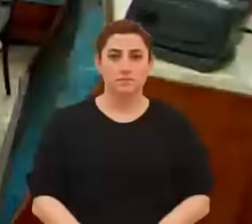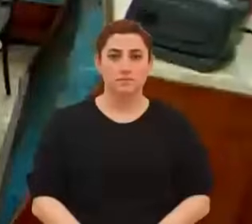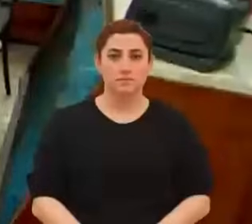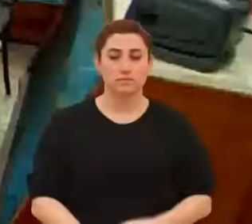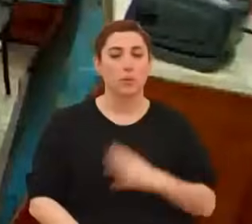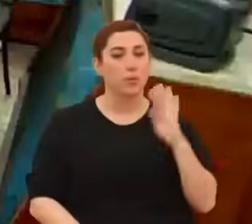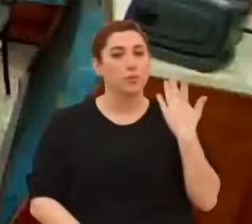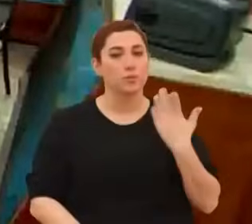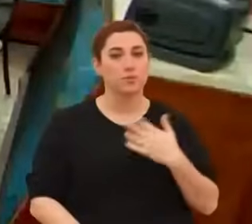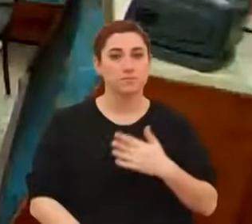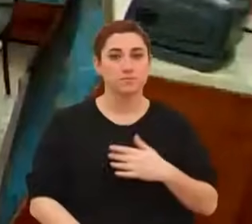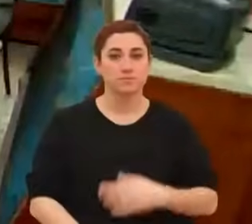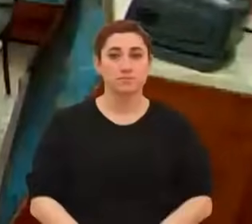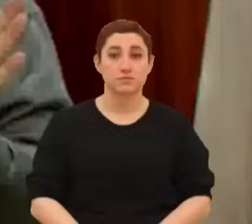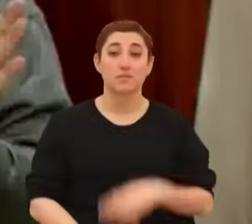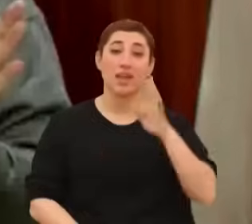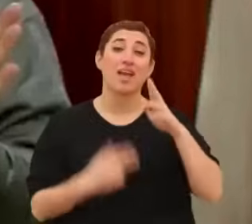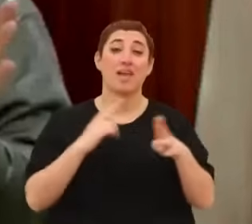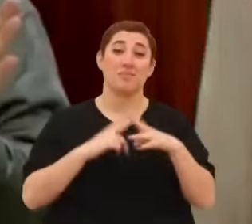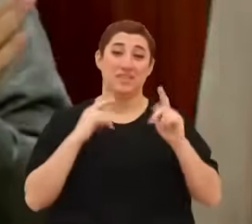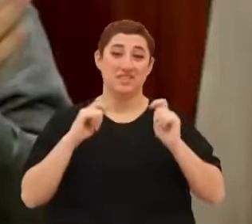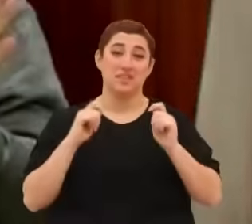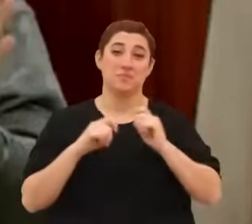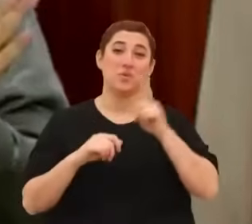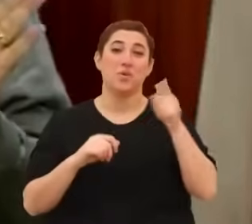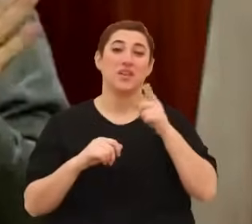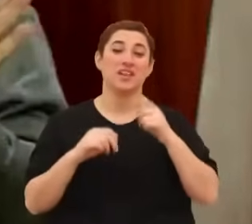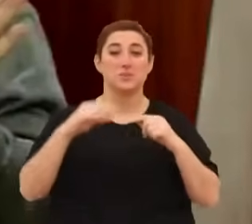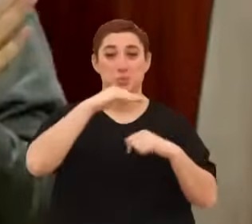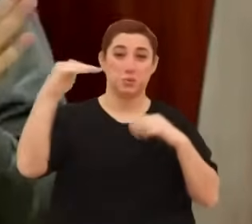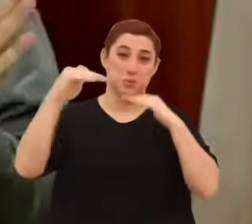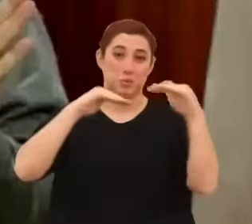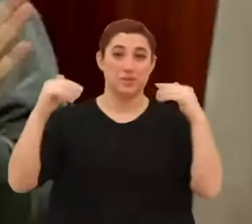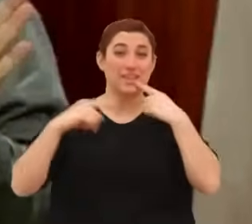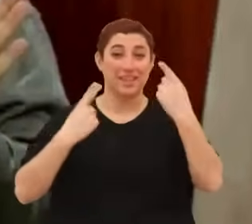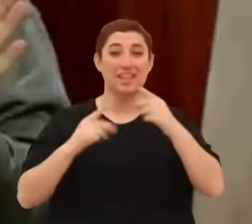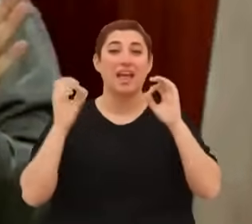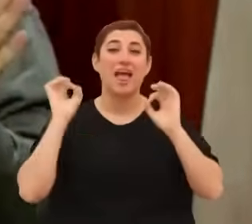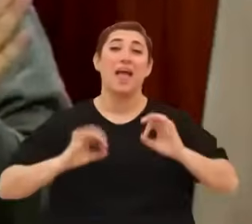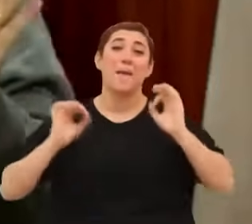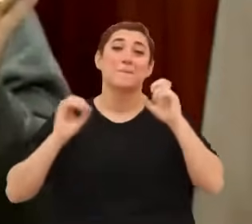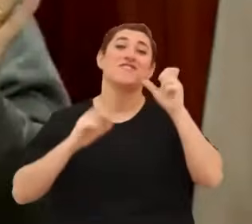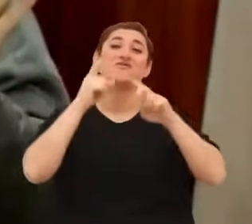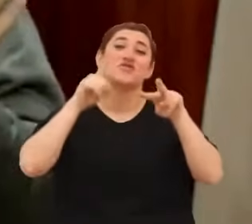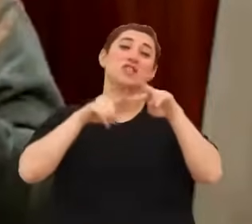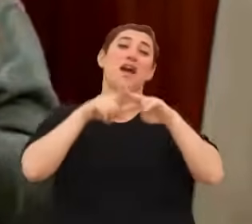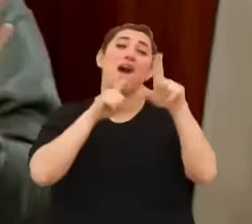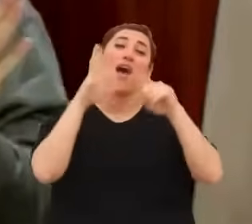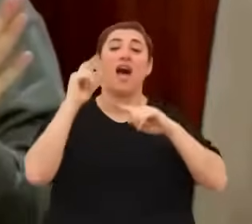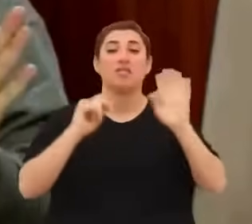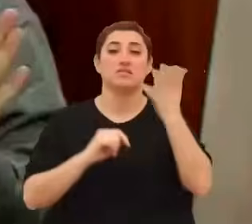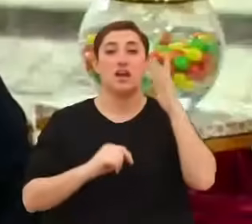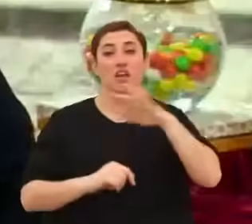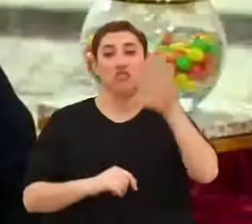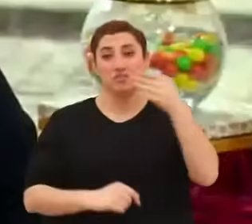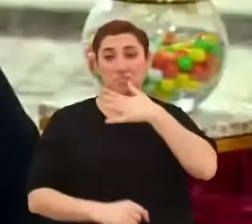Tamam usta. O hayret bir şey. Hemen bir şey yaptık ya. O Cin Ali diz çizgi mis çizgi dedik ya. Hemen bir şey. Cin Ali, Cin Ali. Sanki her